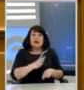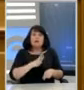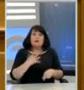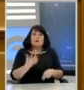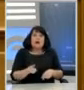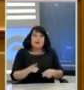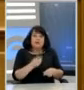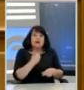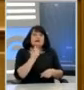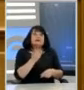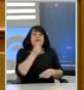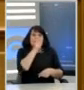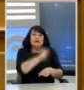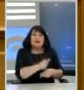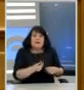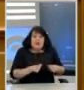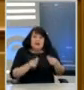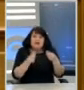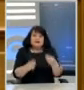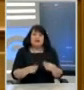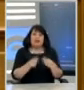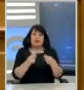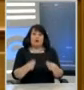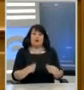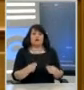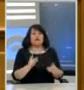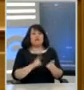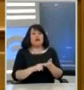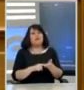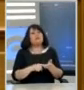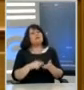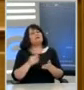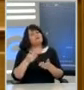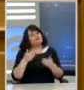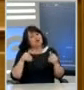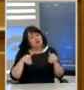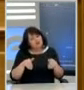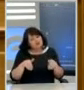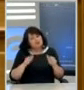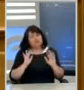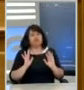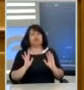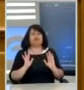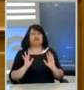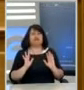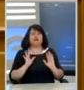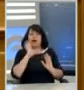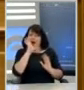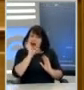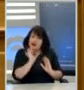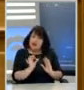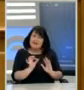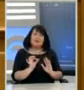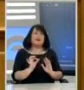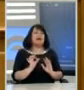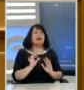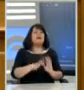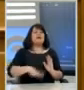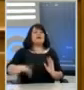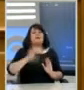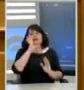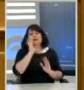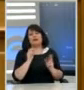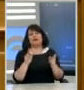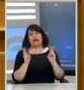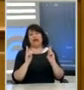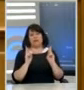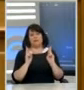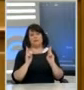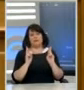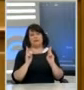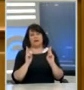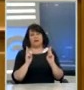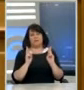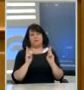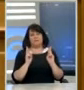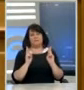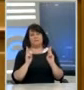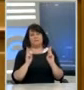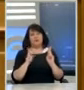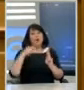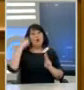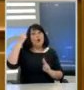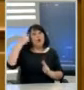προσφέρετε. Έχει ανάγκη από μετριοπάθεια, από την αλήθεια, από την πραγματική ελπίδα. Ένα ρεαλιστικό